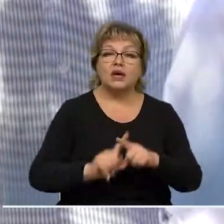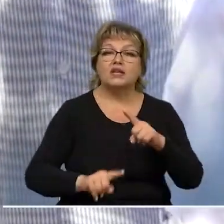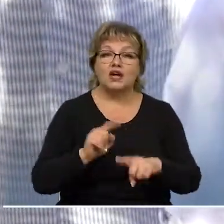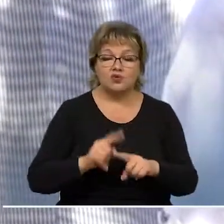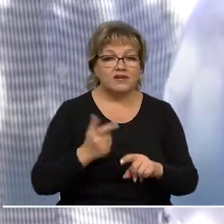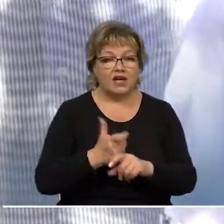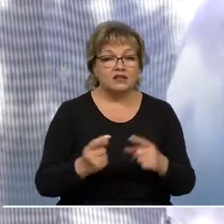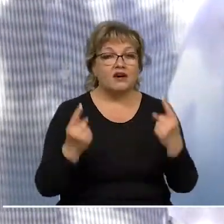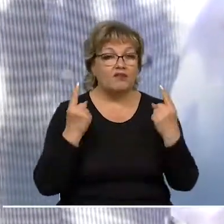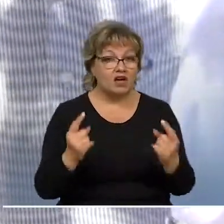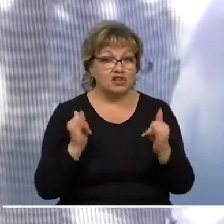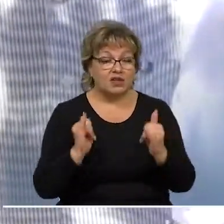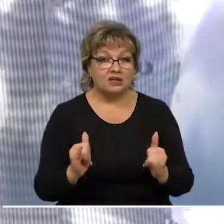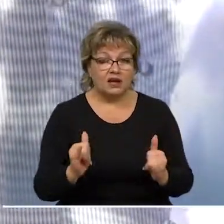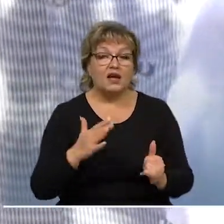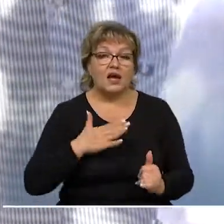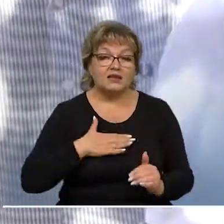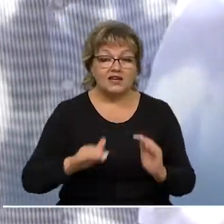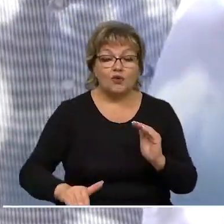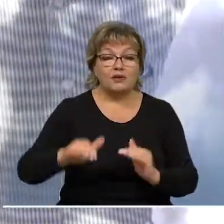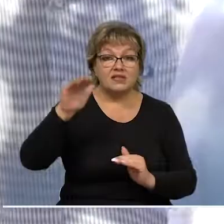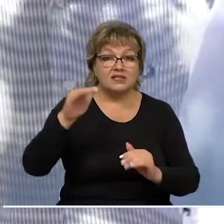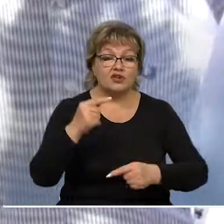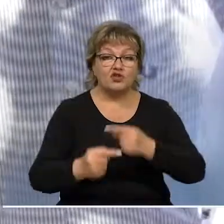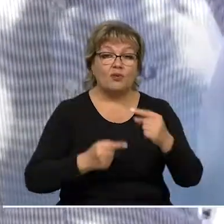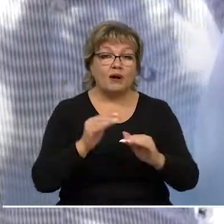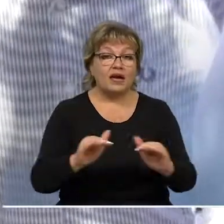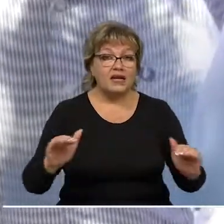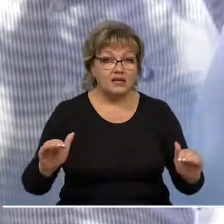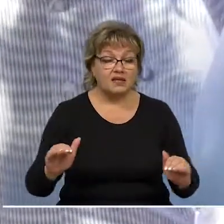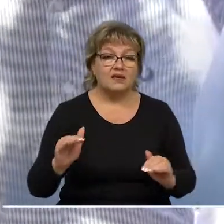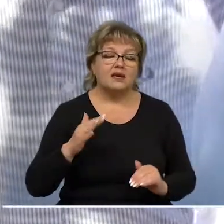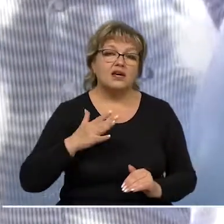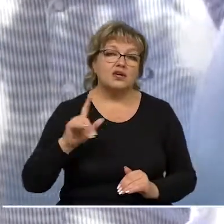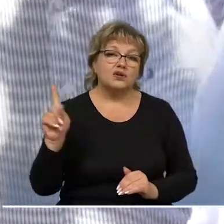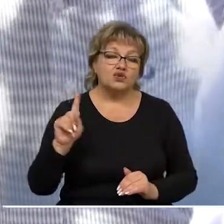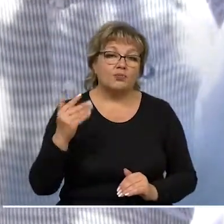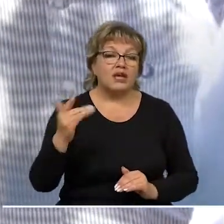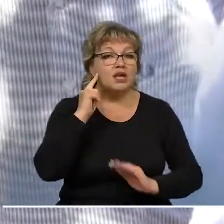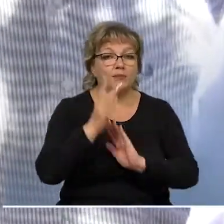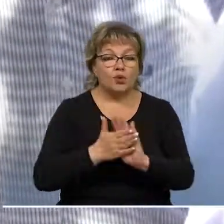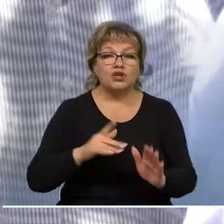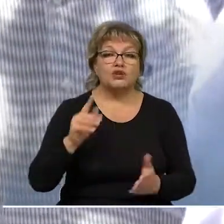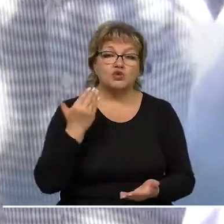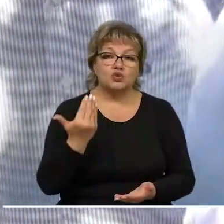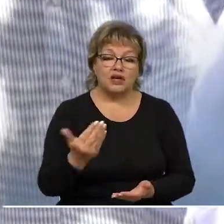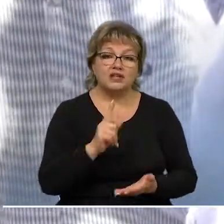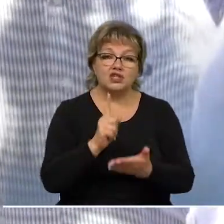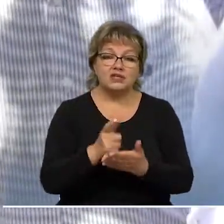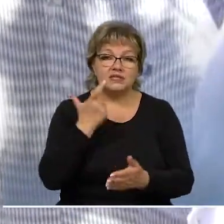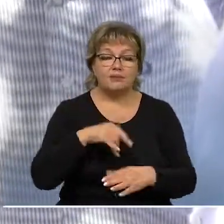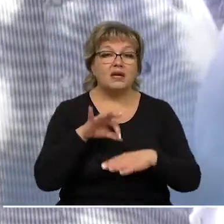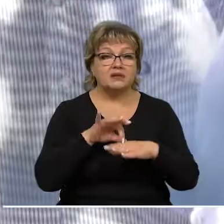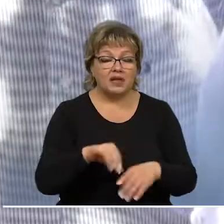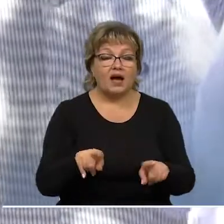родственников это важно для нашего подрастающего поколения чтобы они поняли что мы